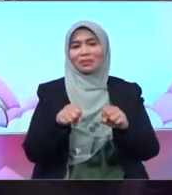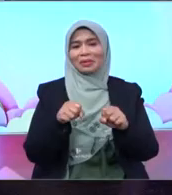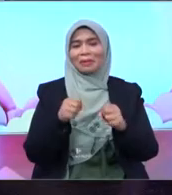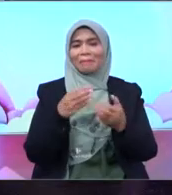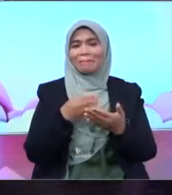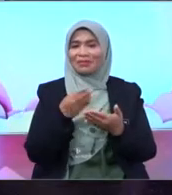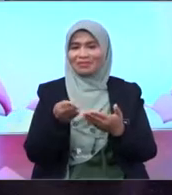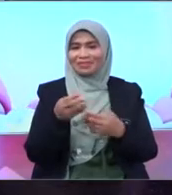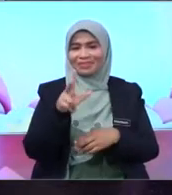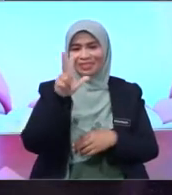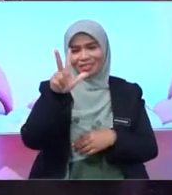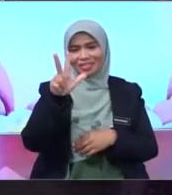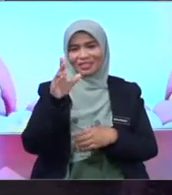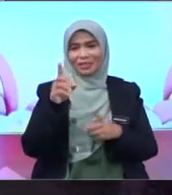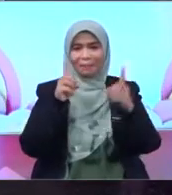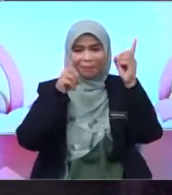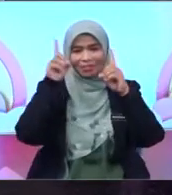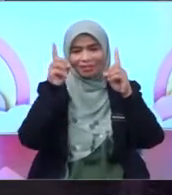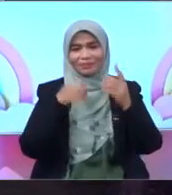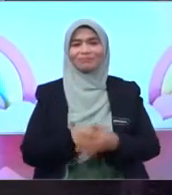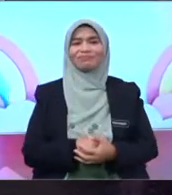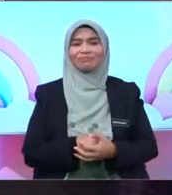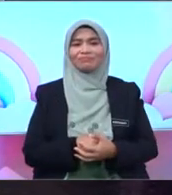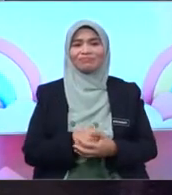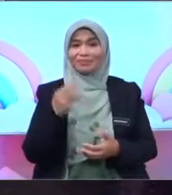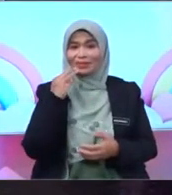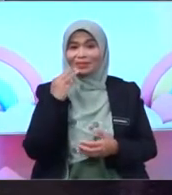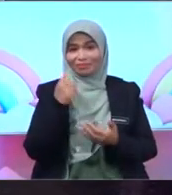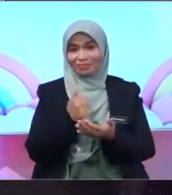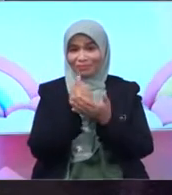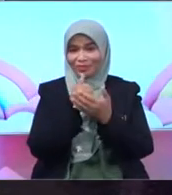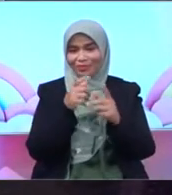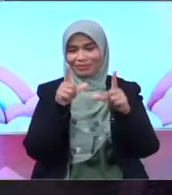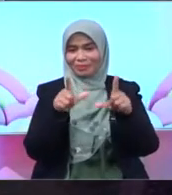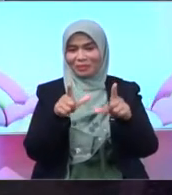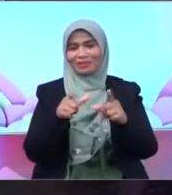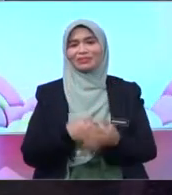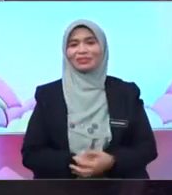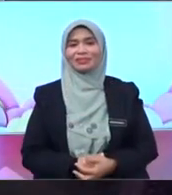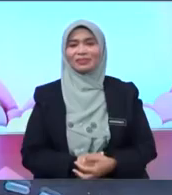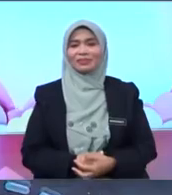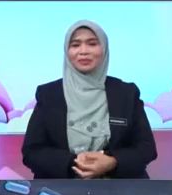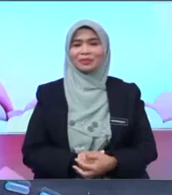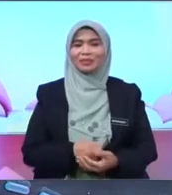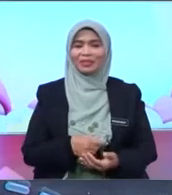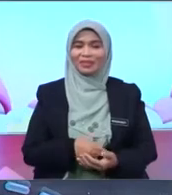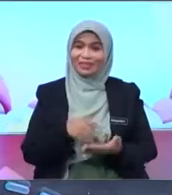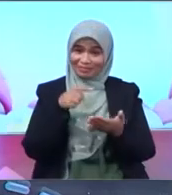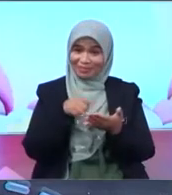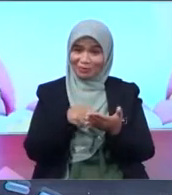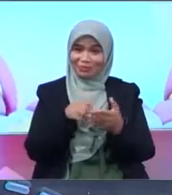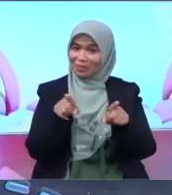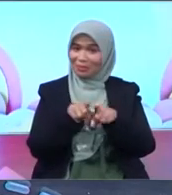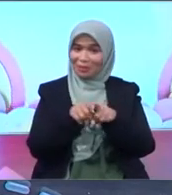cukup banyak tiga bintang kalau cantik Direktur Utama bunyi kiminami Yan remora juga